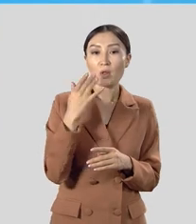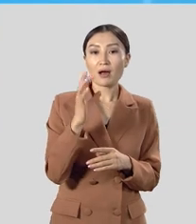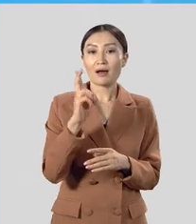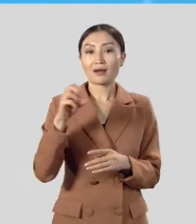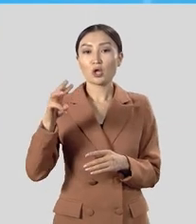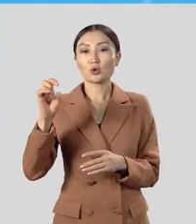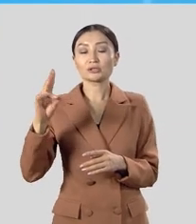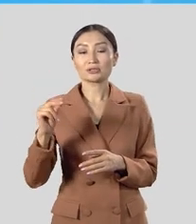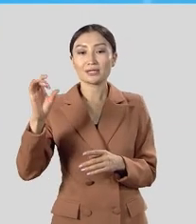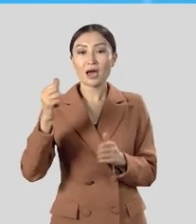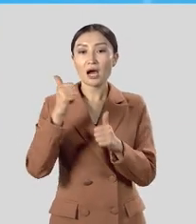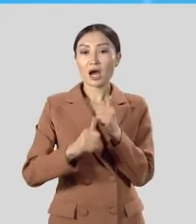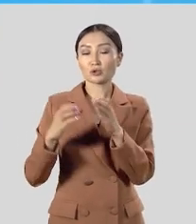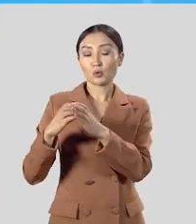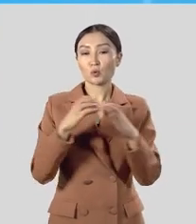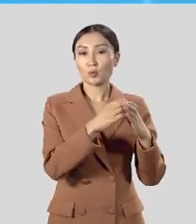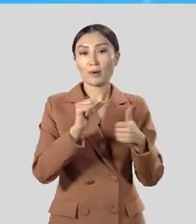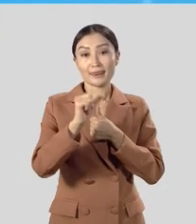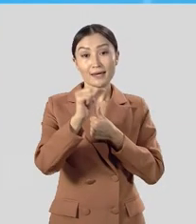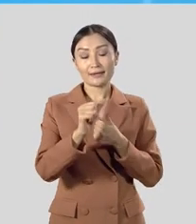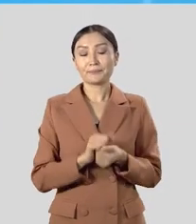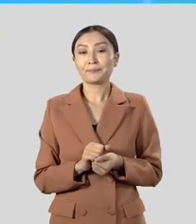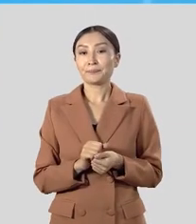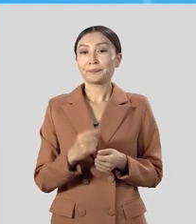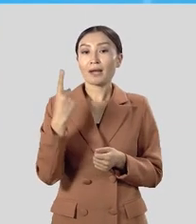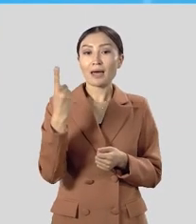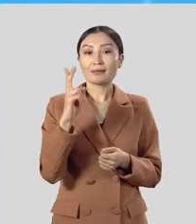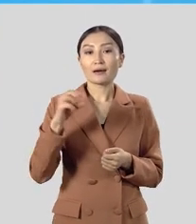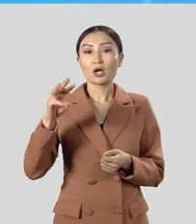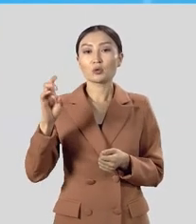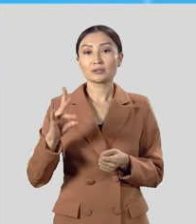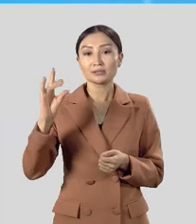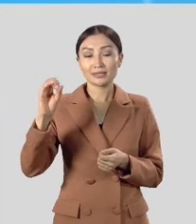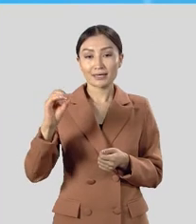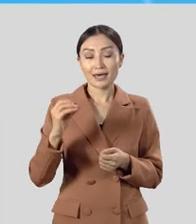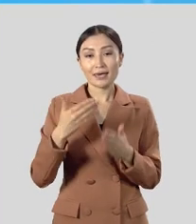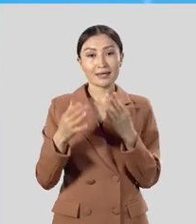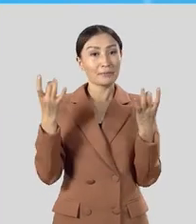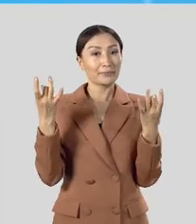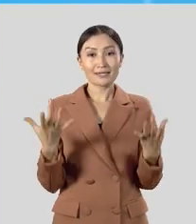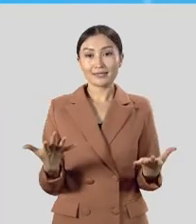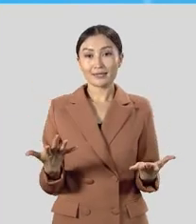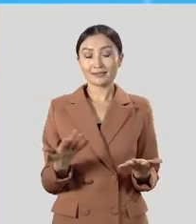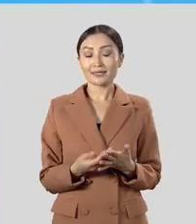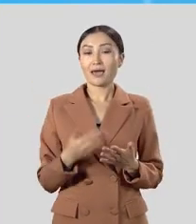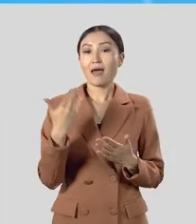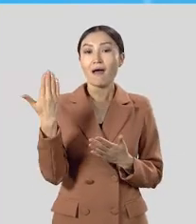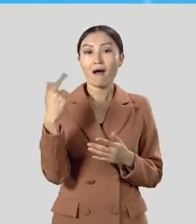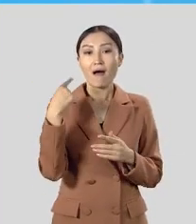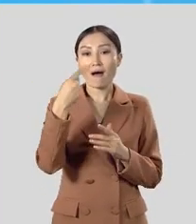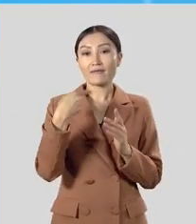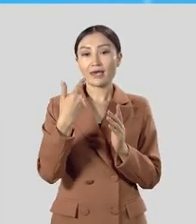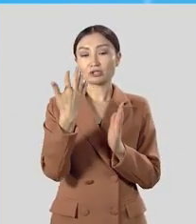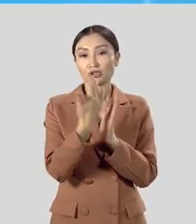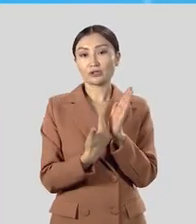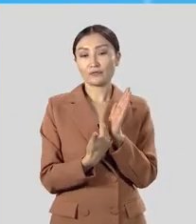многоклеточные. Рассмотрим каждую группу отдельно. Одноклеточные организмы или простейшие. Внешний вид